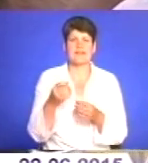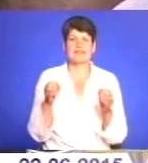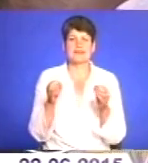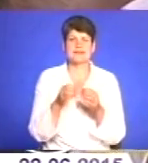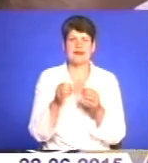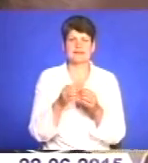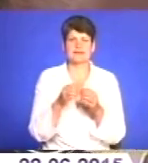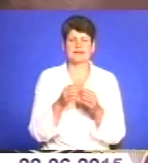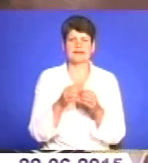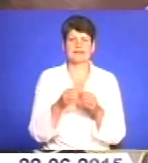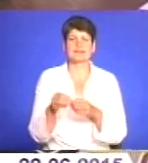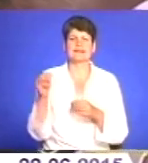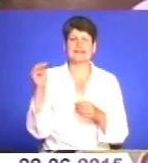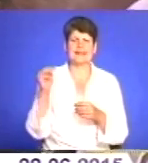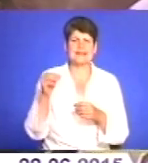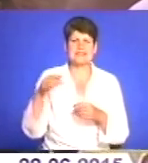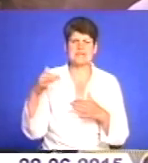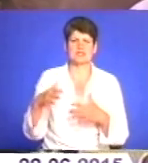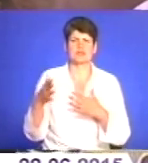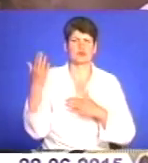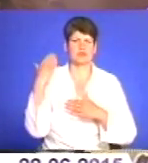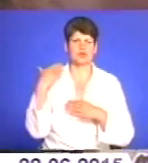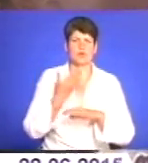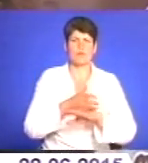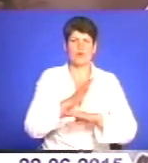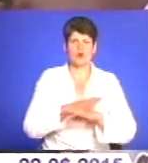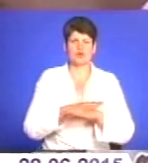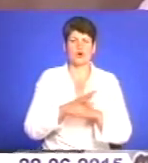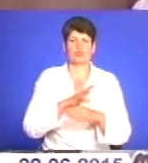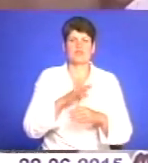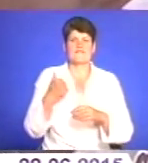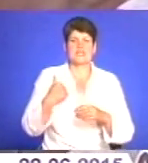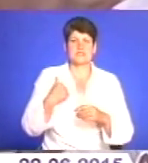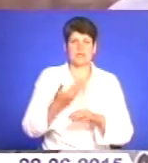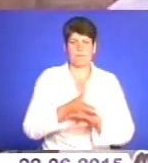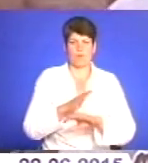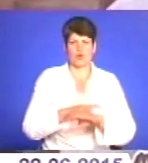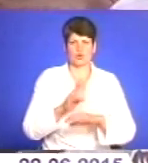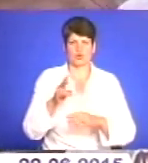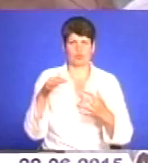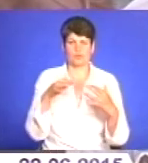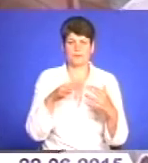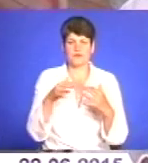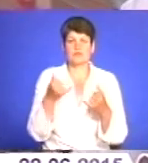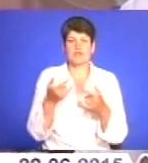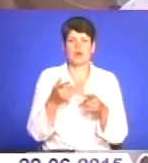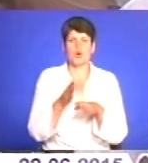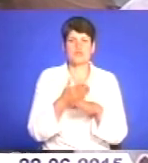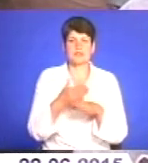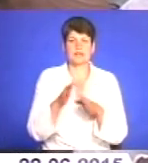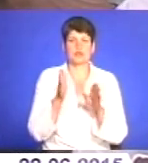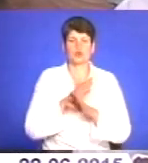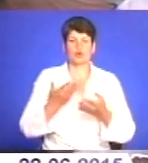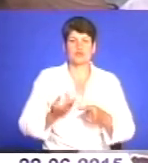тисяч українців Галичини, Лемківщини, тодішньої Польщі воювали у війську польському. І вони розділили долю цієї армії.